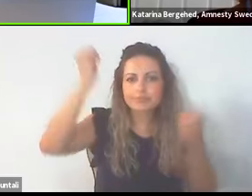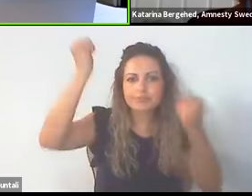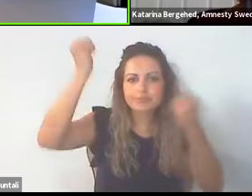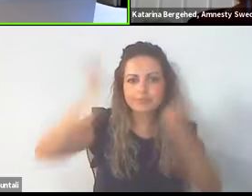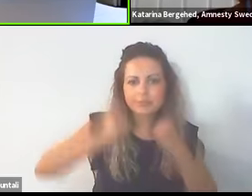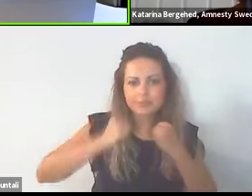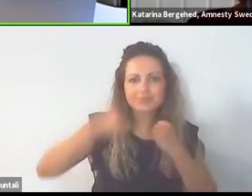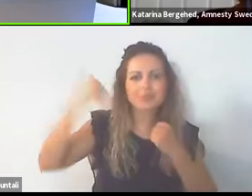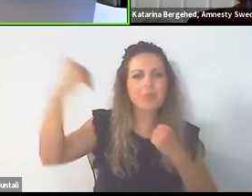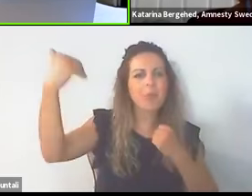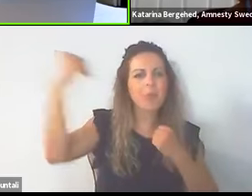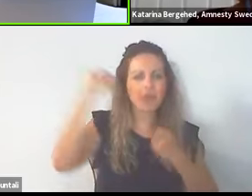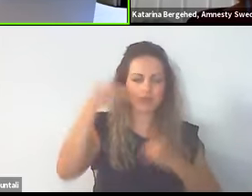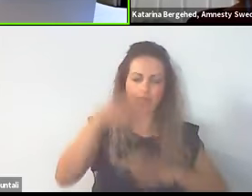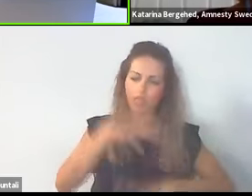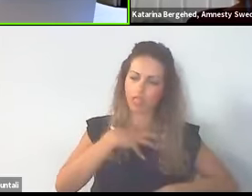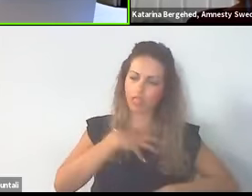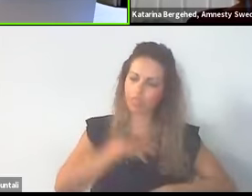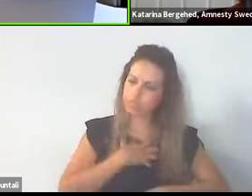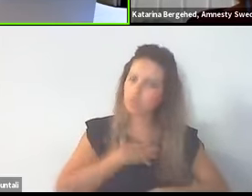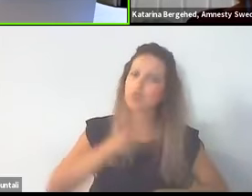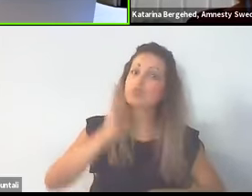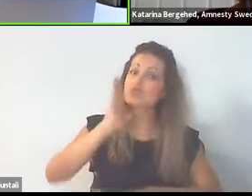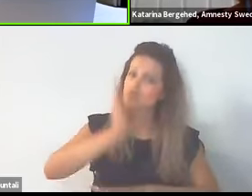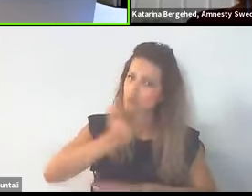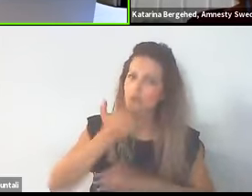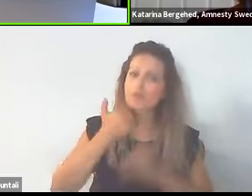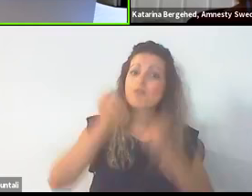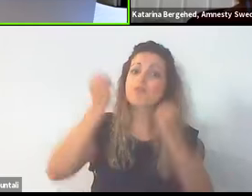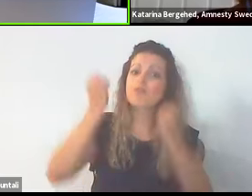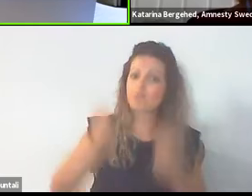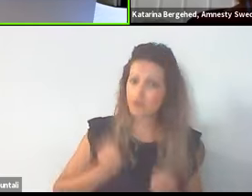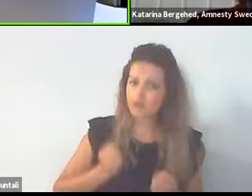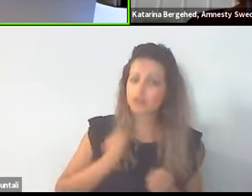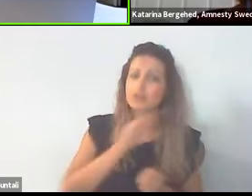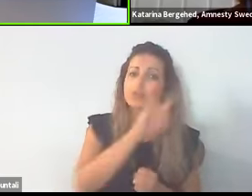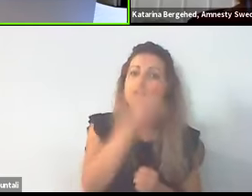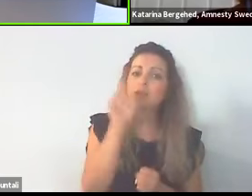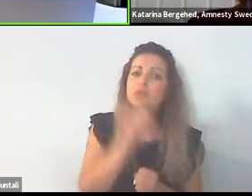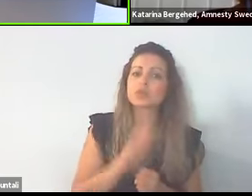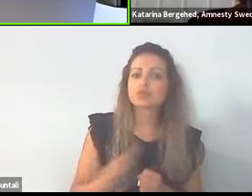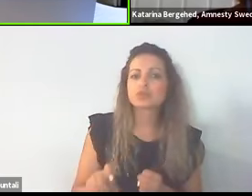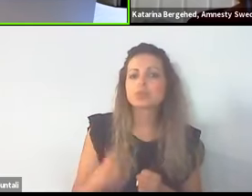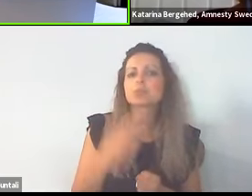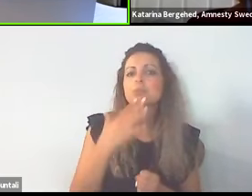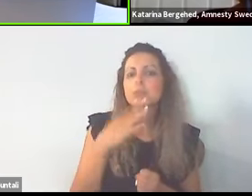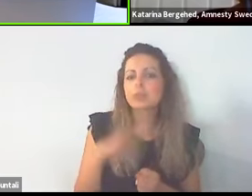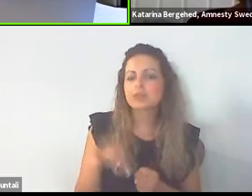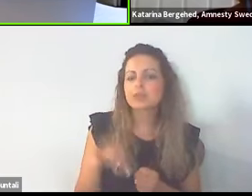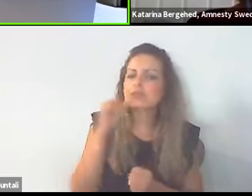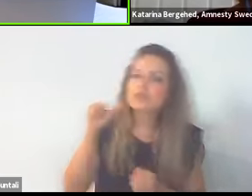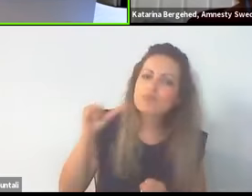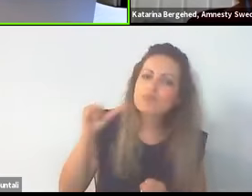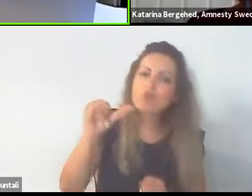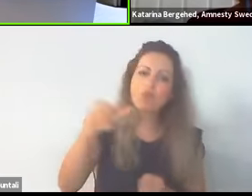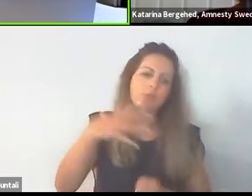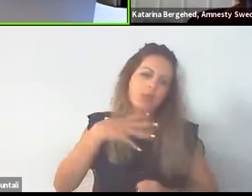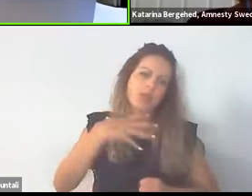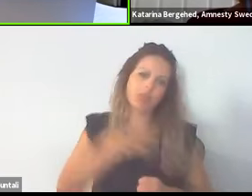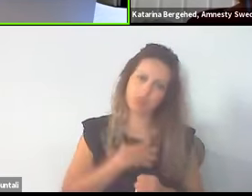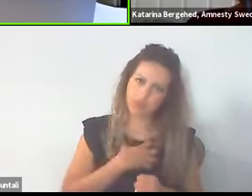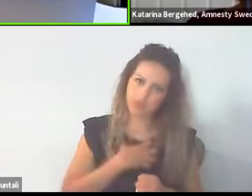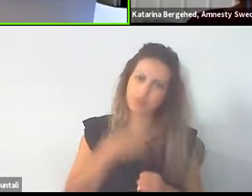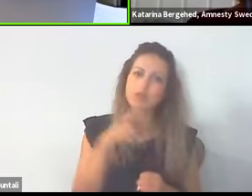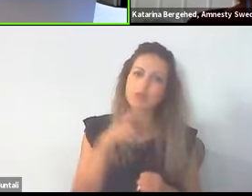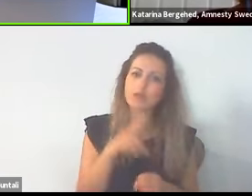πληγές στις επιζήσεις βιασμού που μπορούν να κρατήσουν και σε όλη τους τη ζωή. Το θεωρούμε